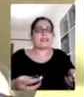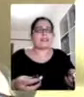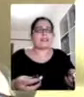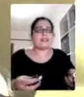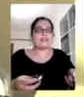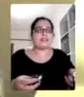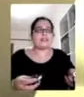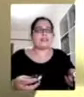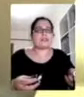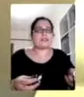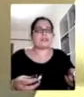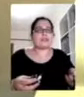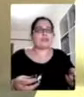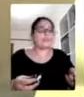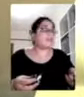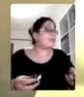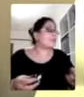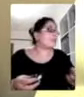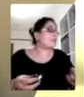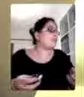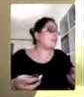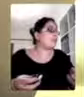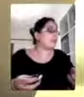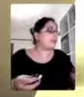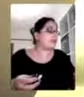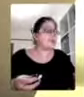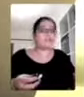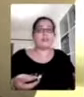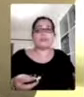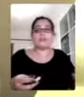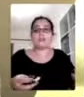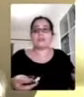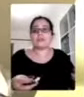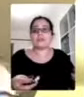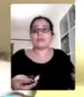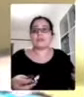şekilde salladınız? Küller tütünle karıştı şu an diyor.